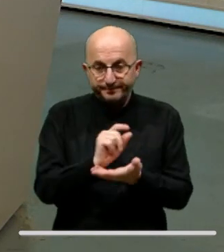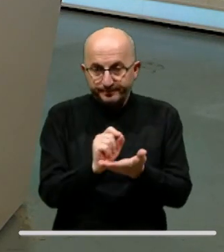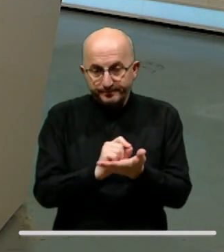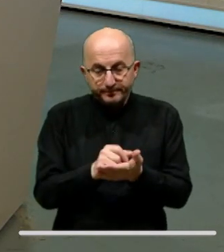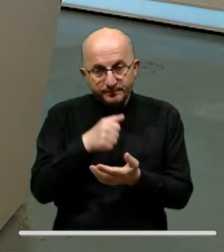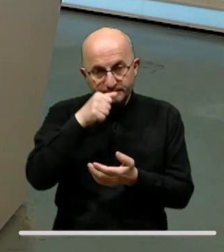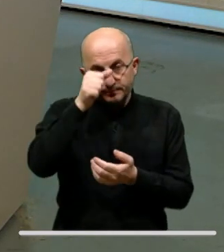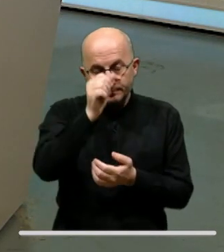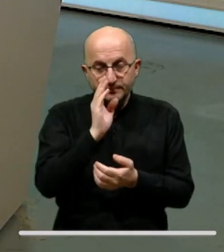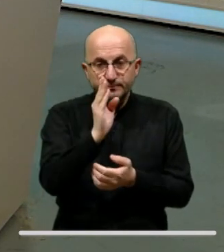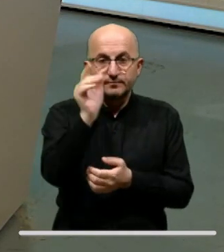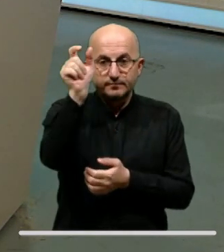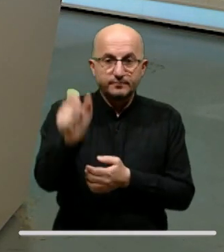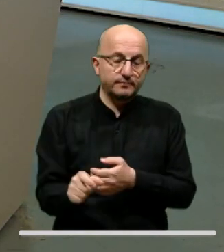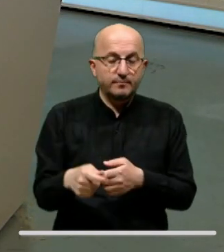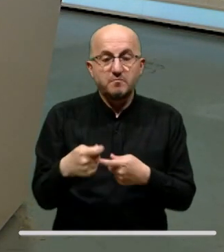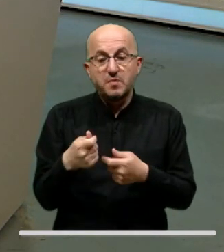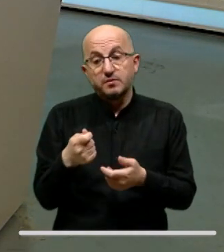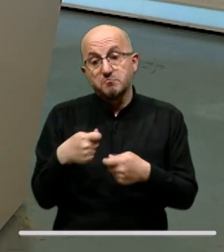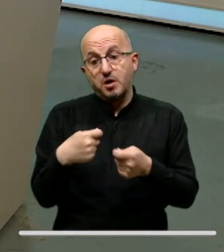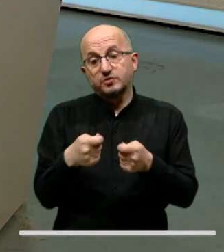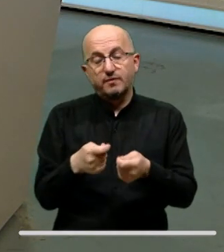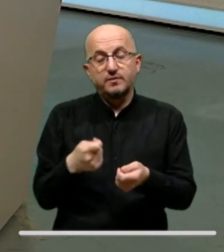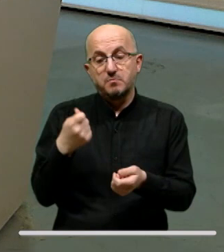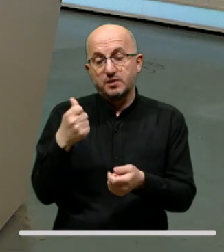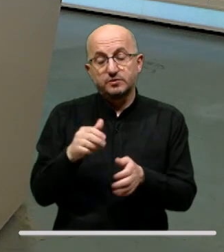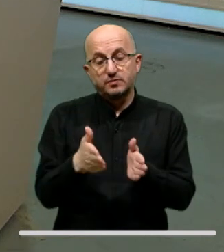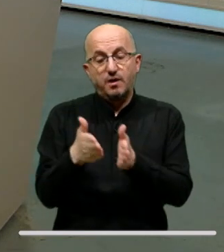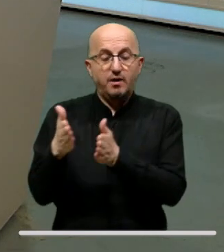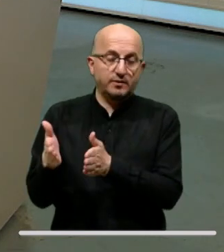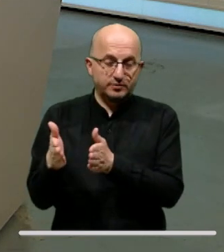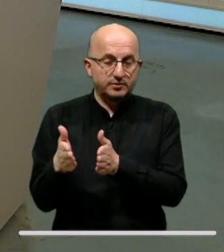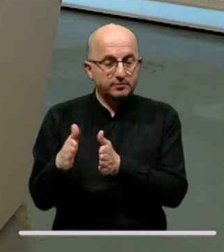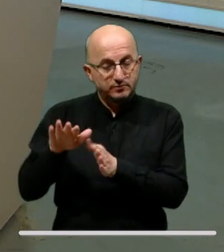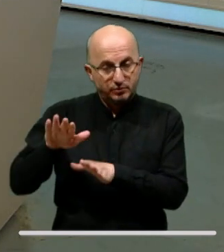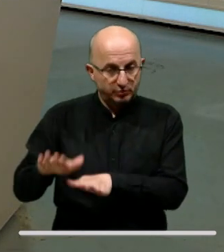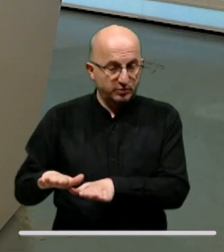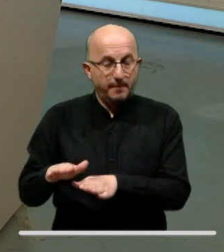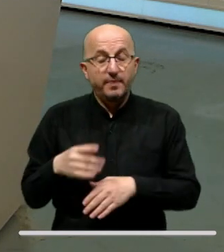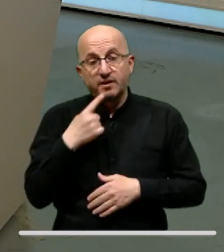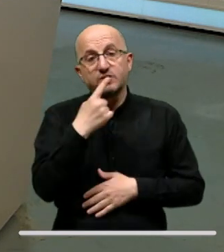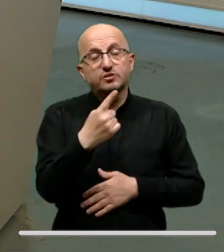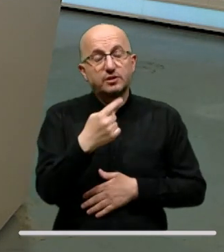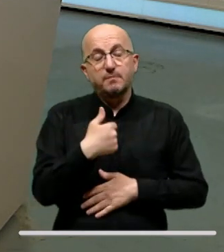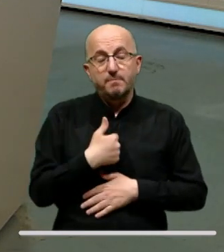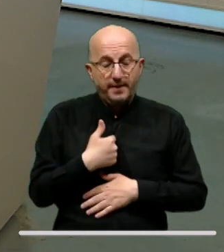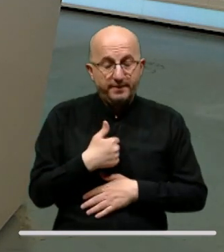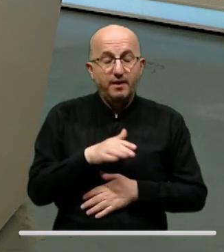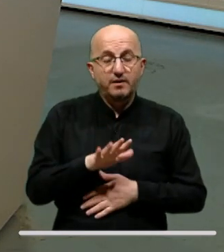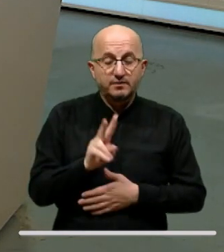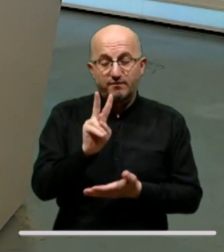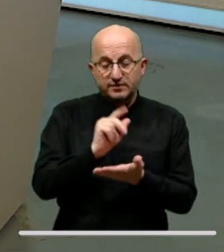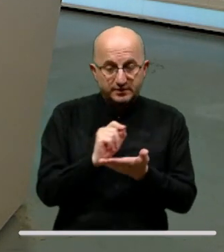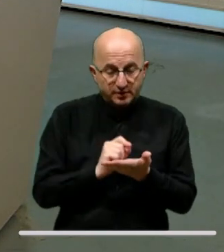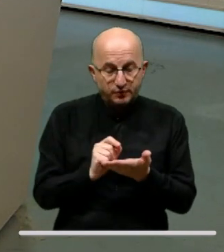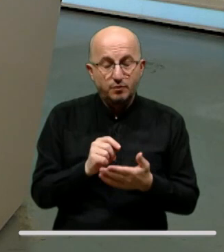Hacca gidecek kişinin o masrafını parasını da ayıracak bir kenara koyacak diyecek ki ben artık vasiyyet